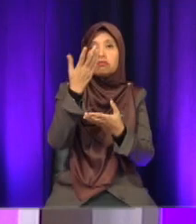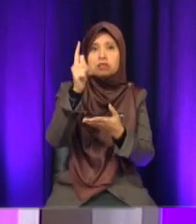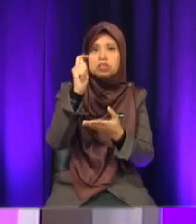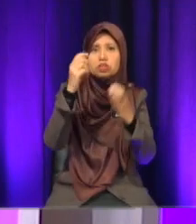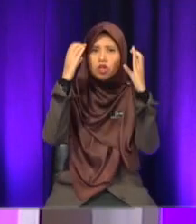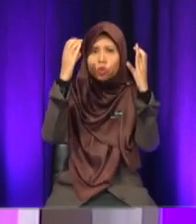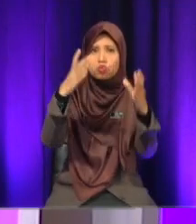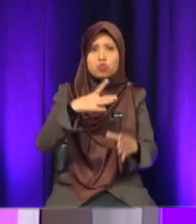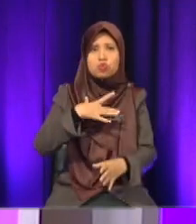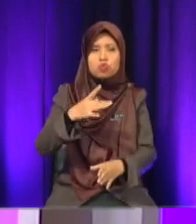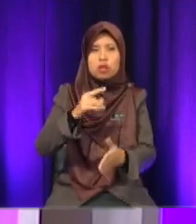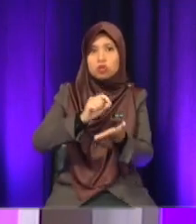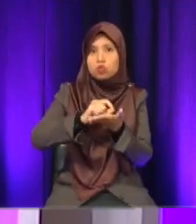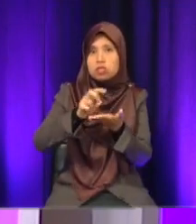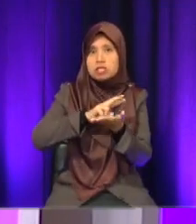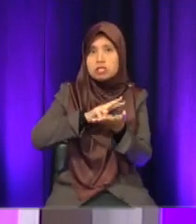membaca